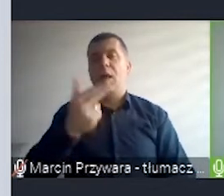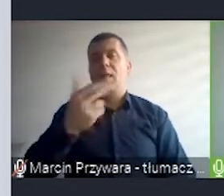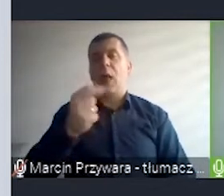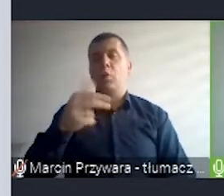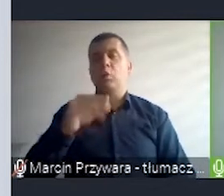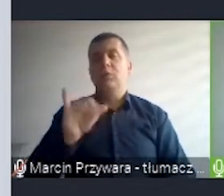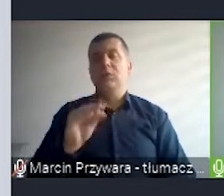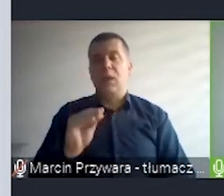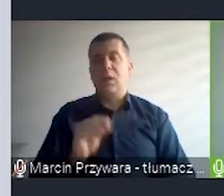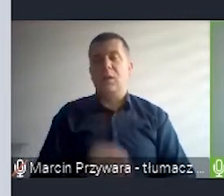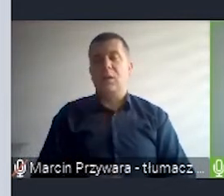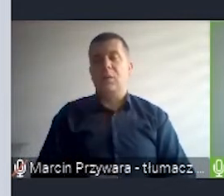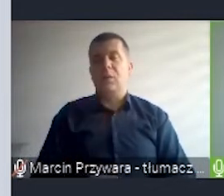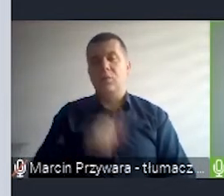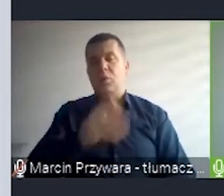nadużycia już